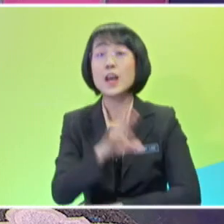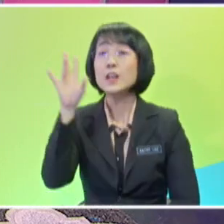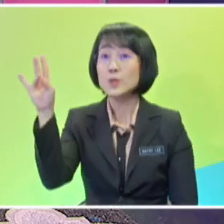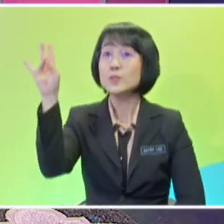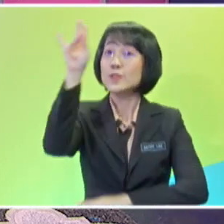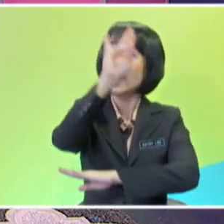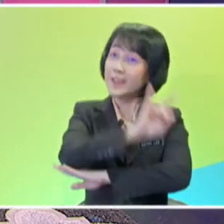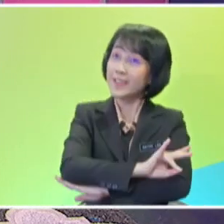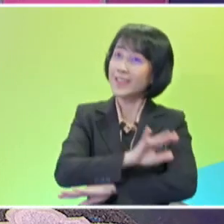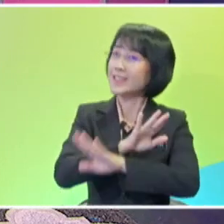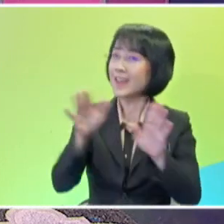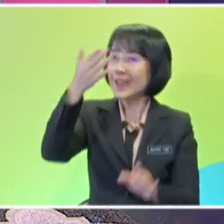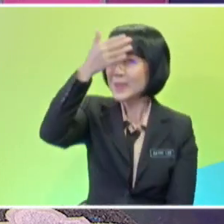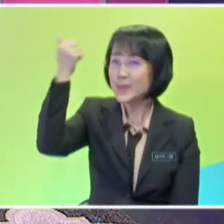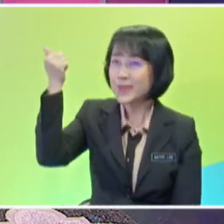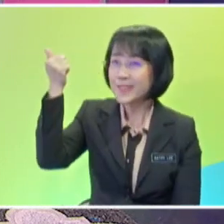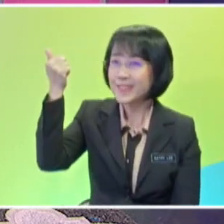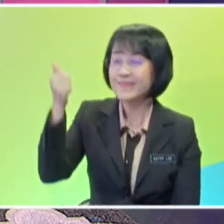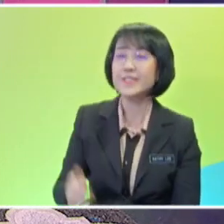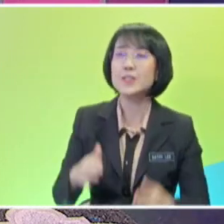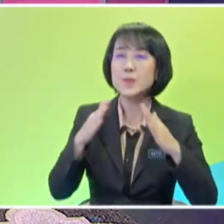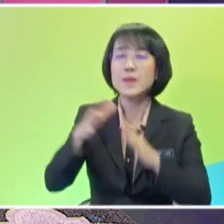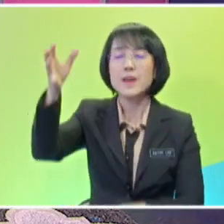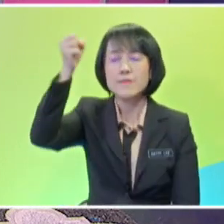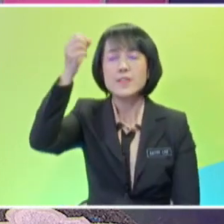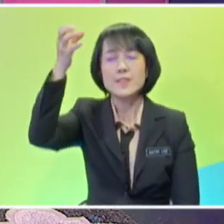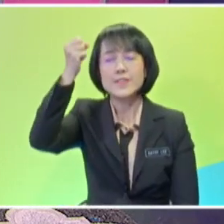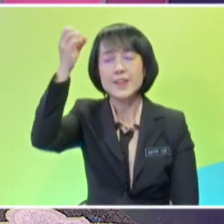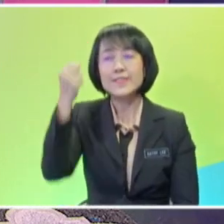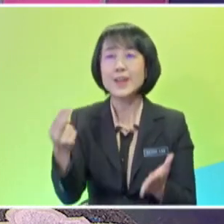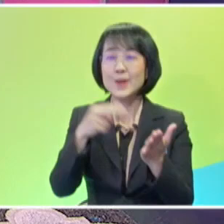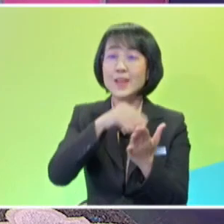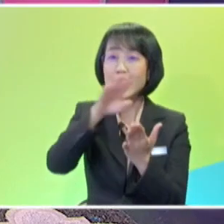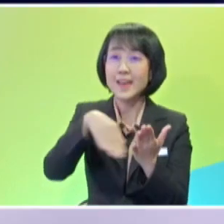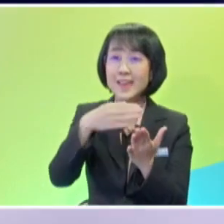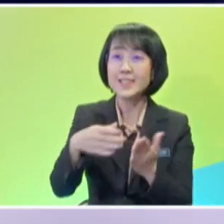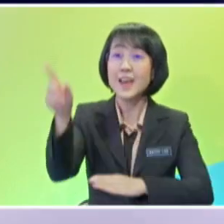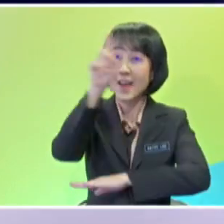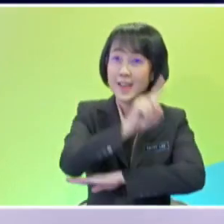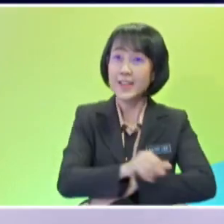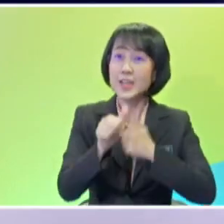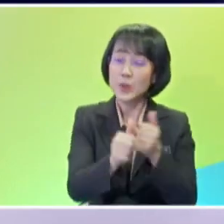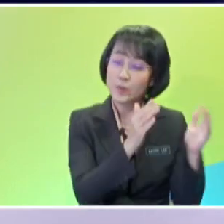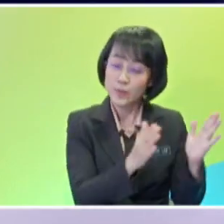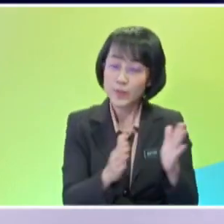jangan lupa balik hafal ulang kaji sebut ikut urutan hari